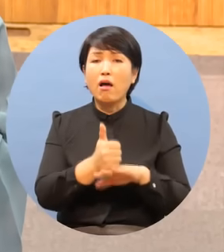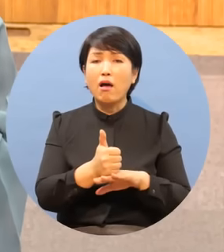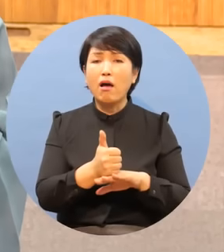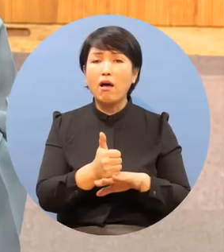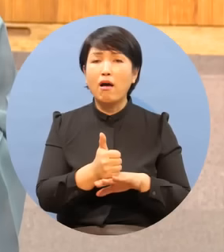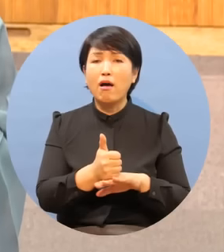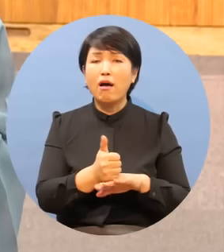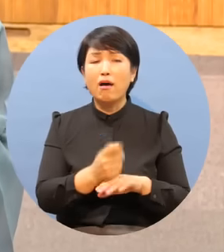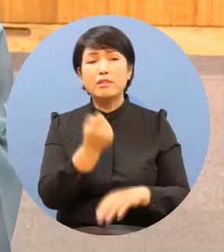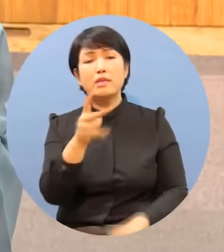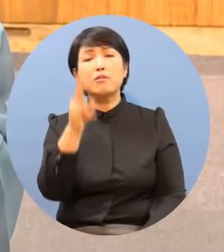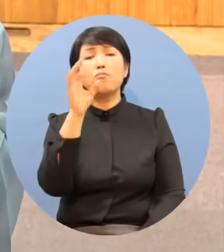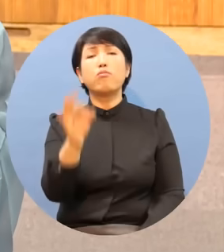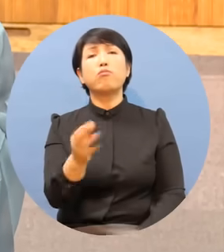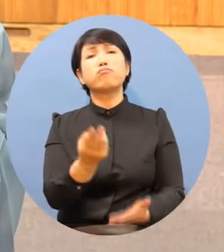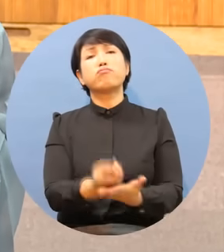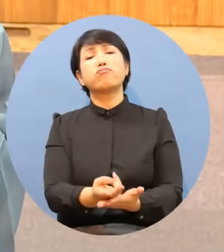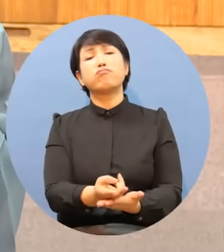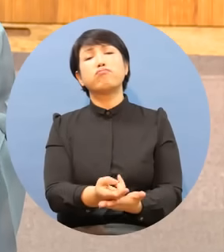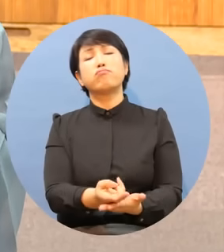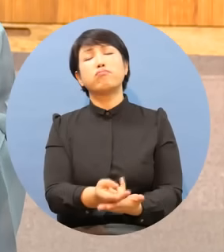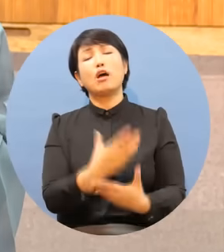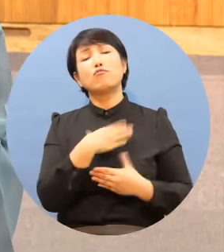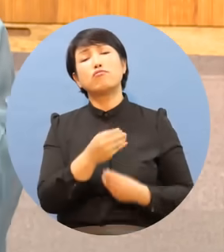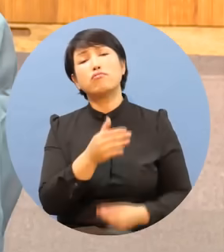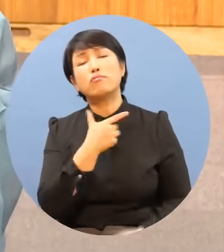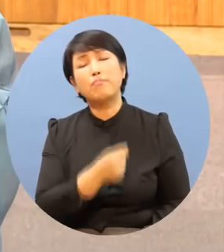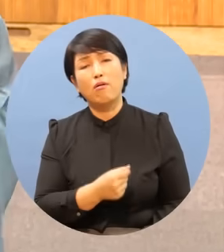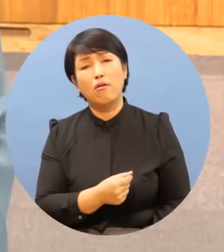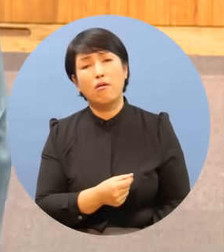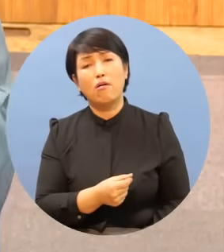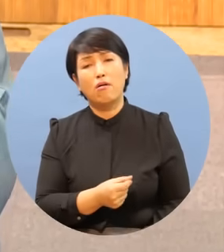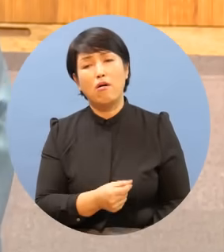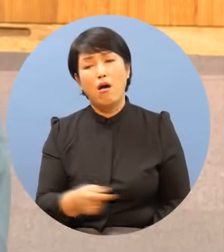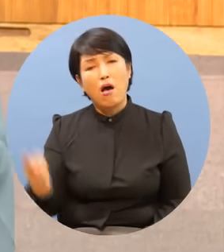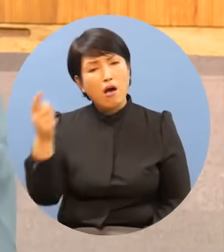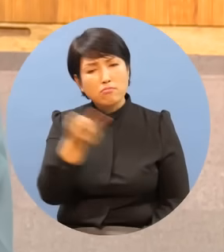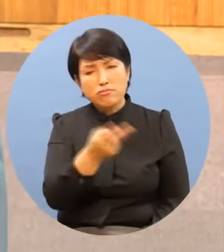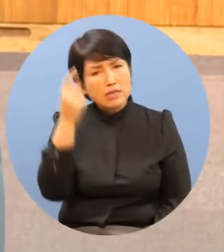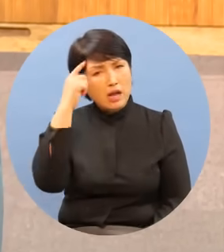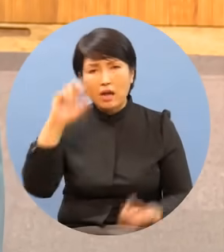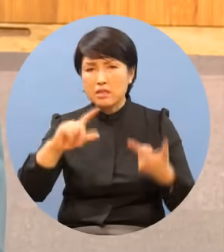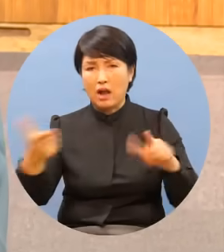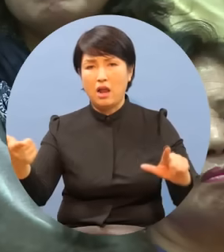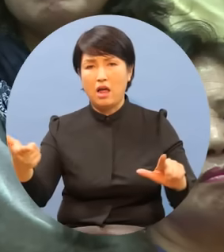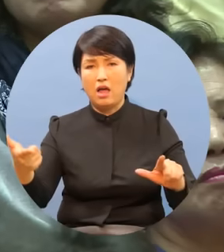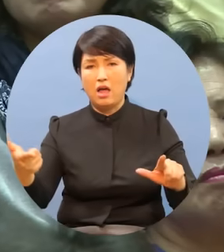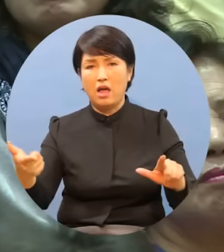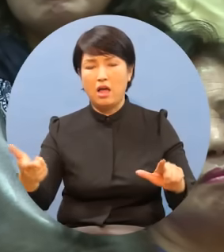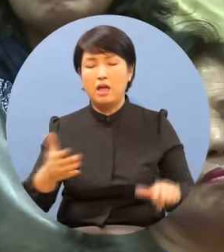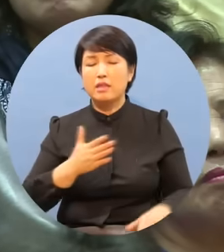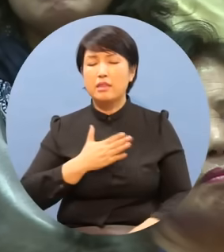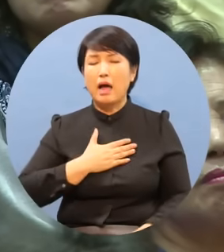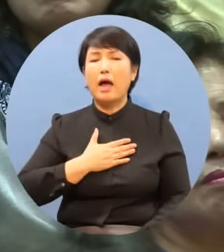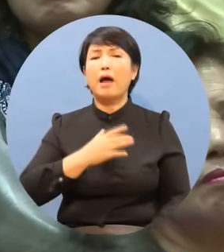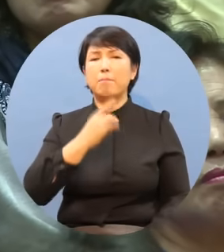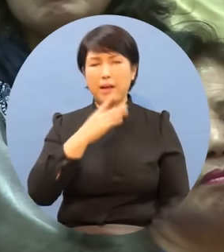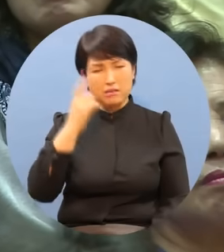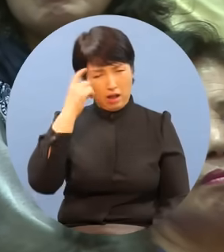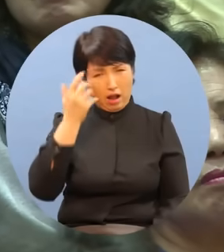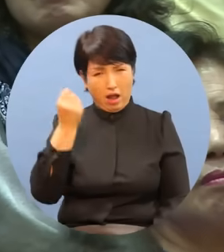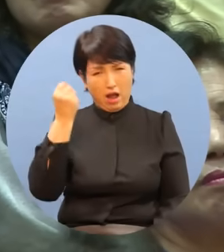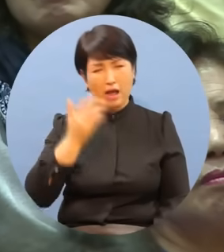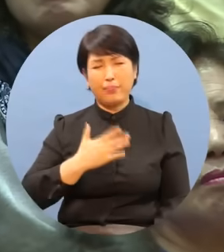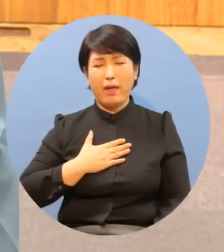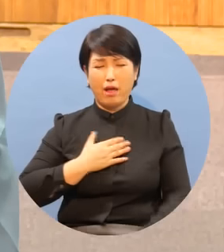되나? 이래 서로 다르다 이 말이에요. 그러니까 자기는 자꾸 자기 한 것만 생각을